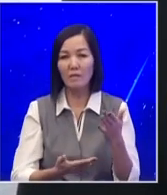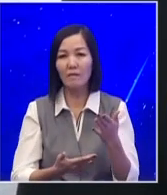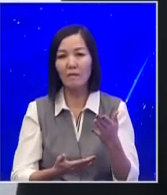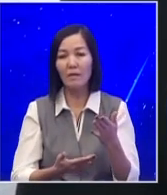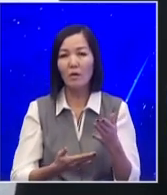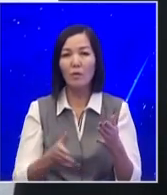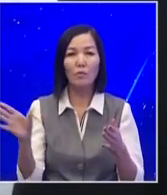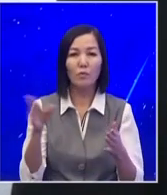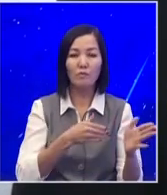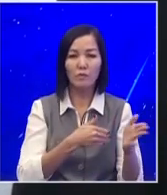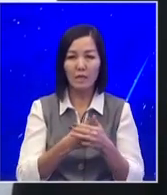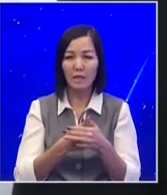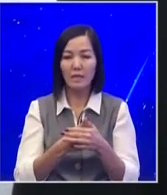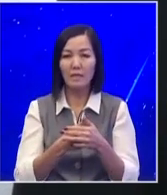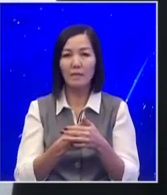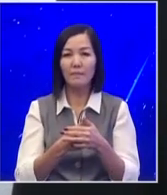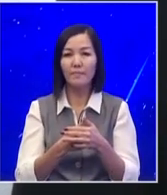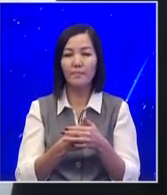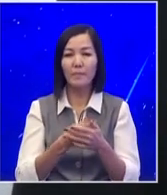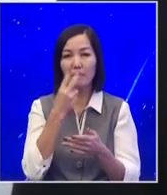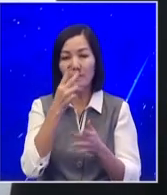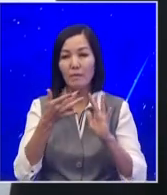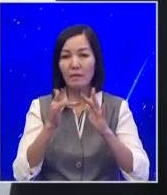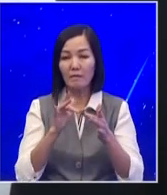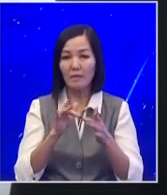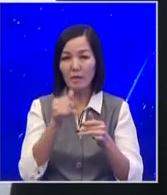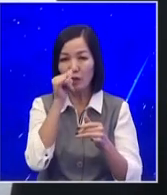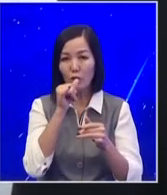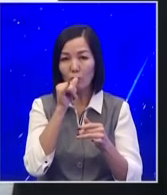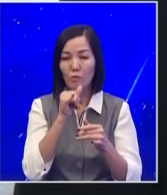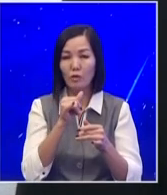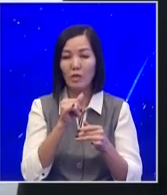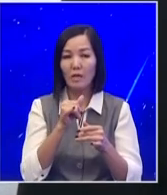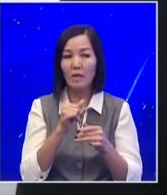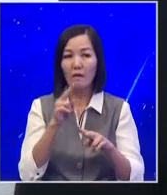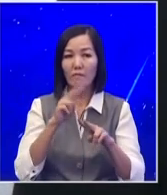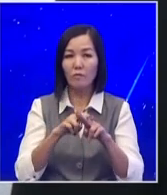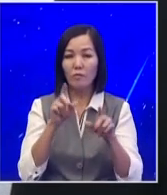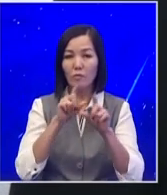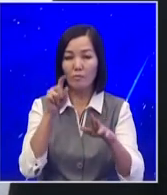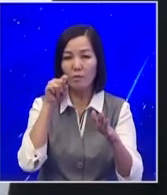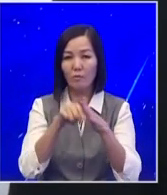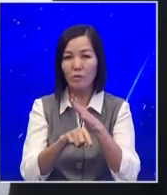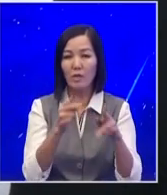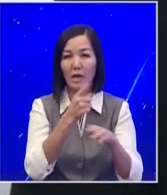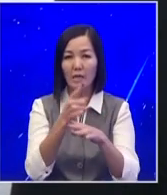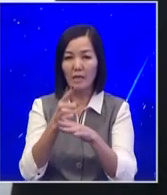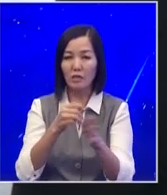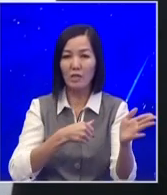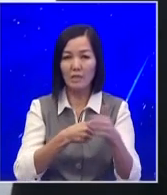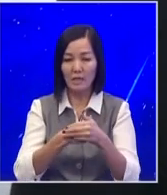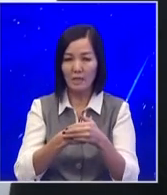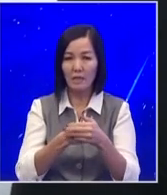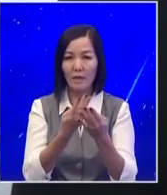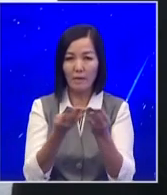юристам, или же посмотреть это все в интернете. Здесь, как я уже сказал, да, слишком ограниченные закрытые учреждения,